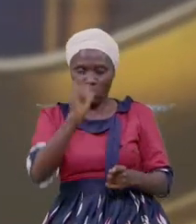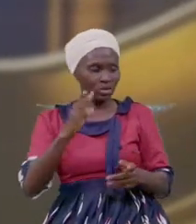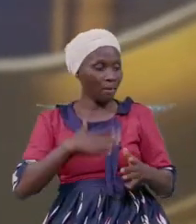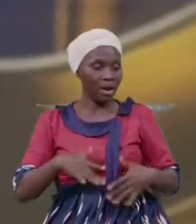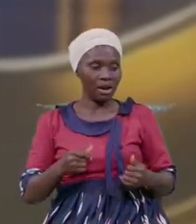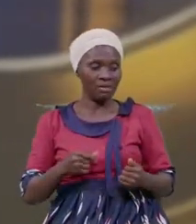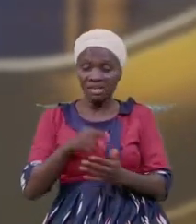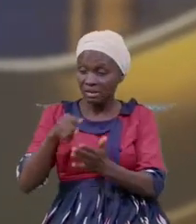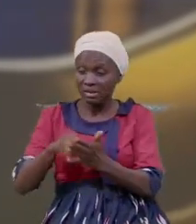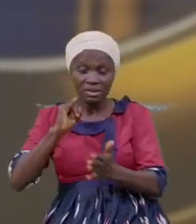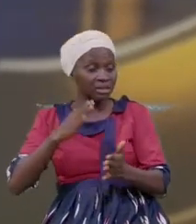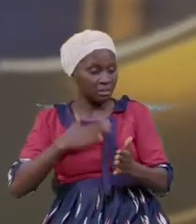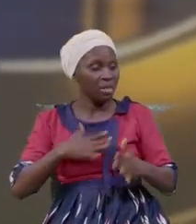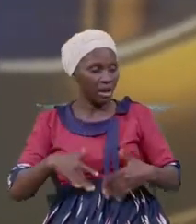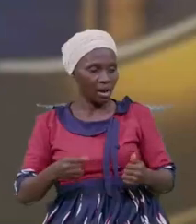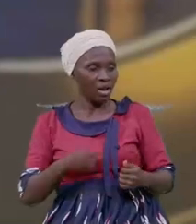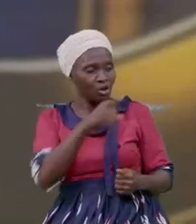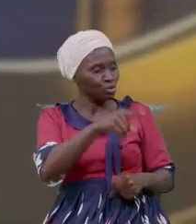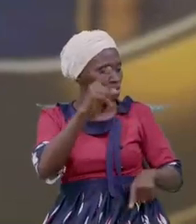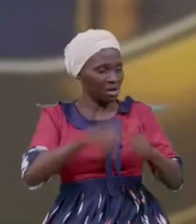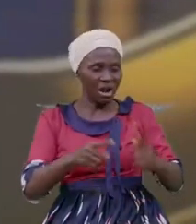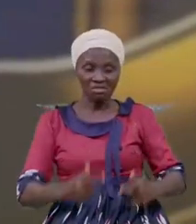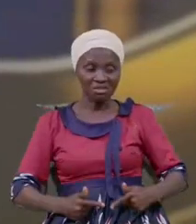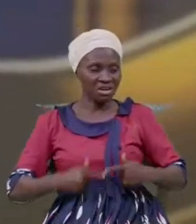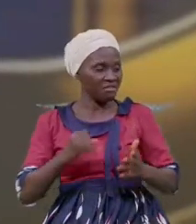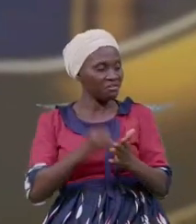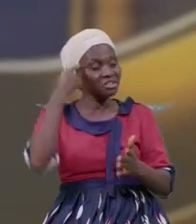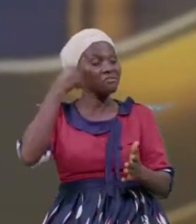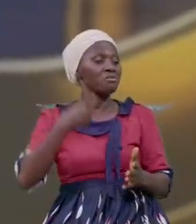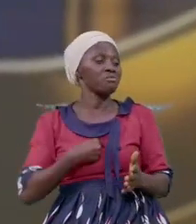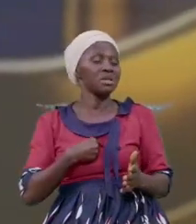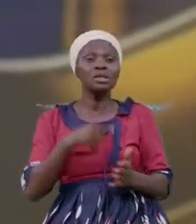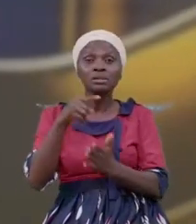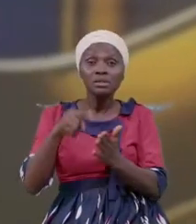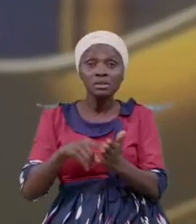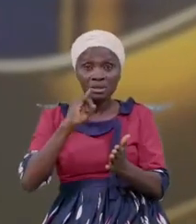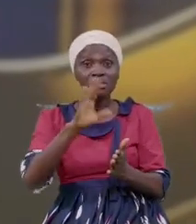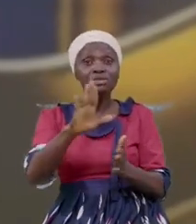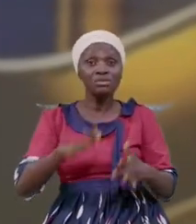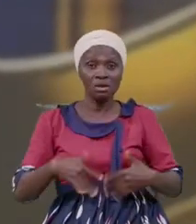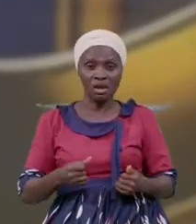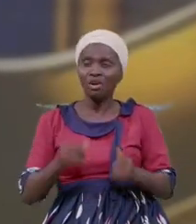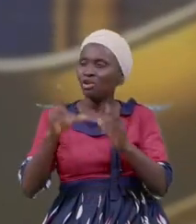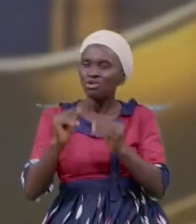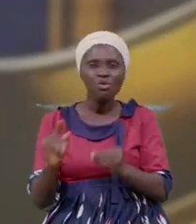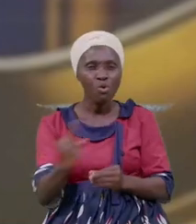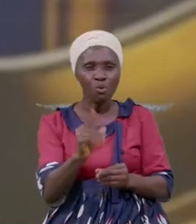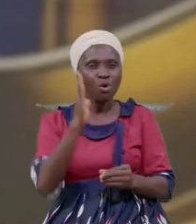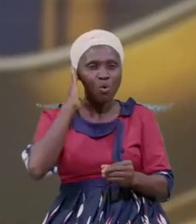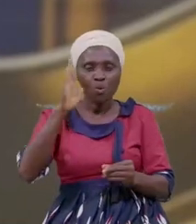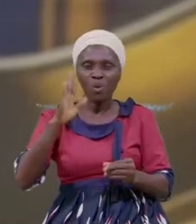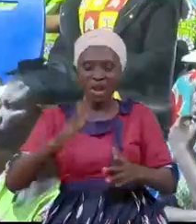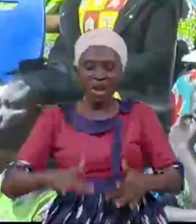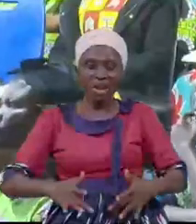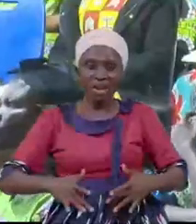vie vous la vous la merez pas pour moi c'est ta vie personne ne mènera ta vie pour toi